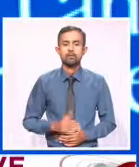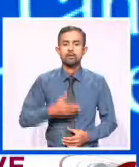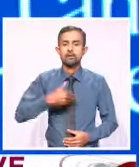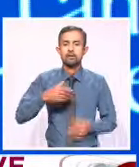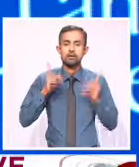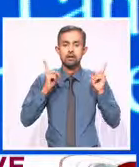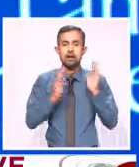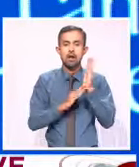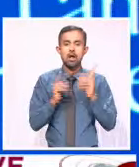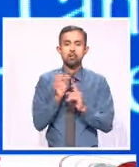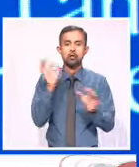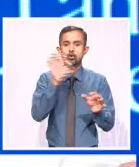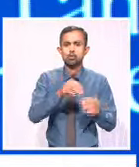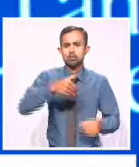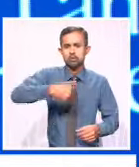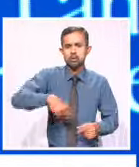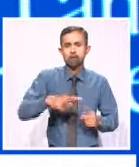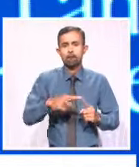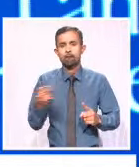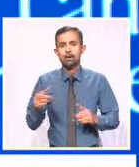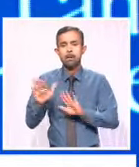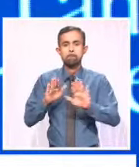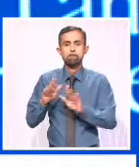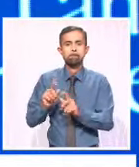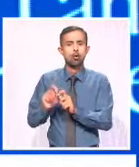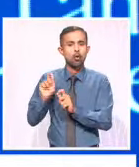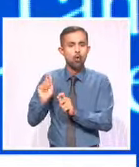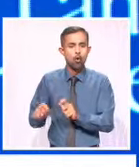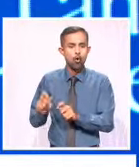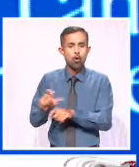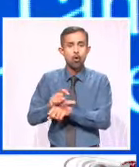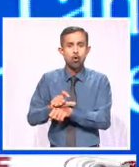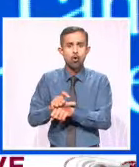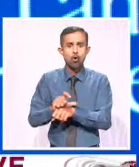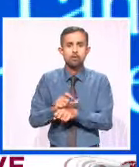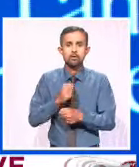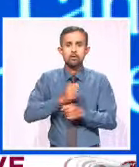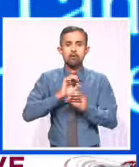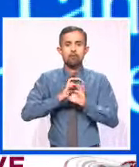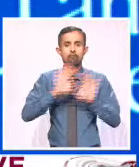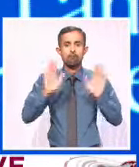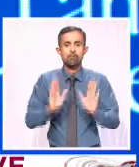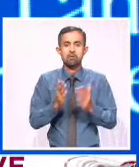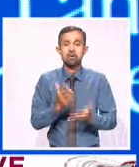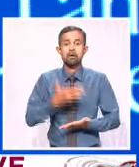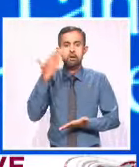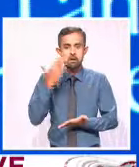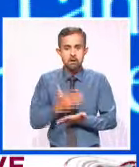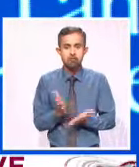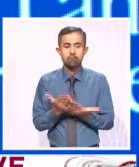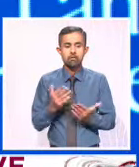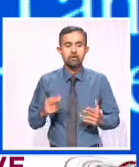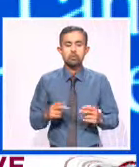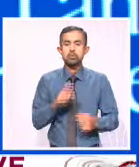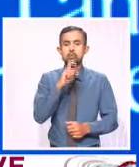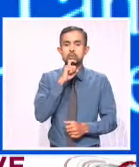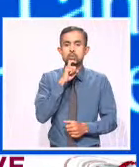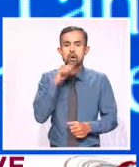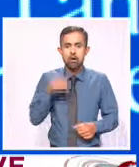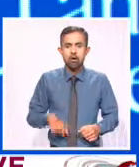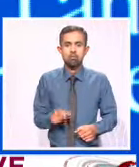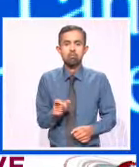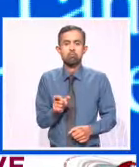ක්‍රීඩා අමාත්‍යවරයා පත් කළ ක්‍රිකට් අතුරු පාලන කමිටුව සහ ඊට අදාළ ගැසට් නිවේදනය ක්‍රියාත්මක වීම වළක්වාලමින් අභියාචනාධිකරණය